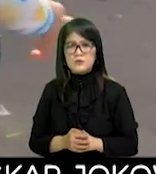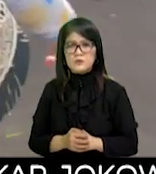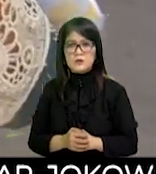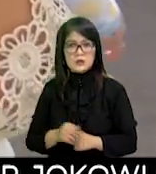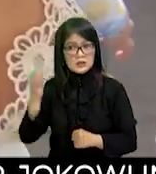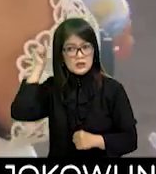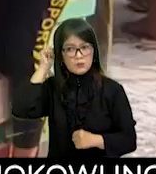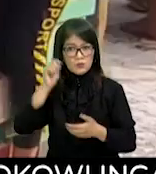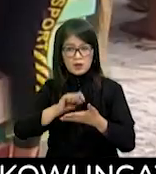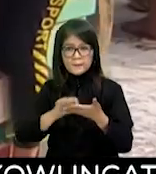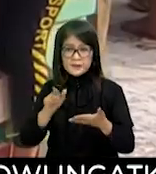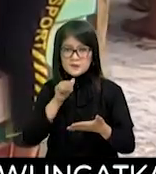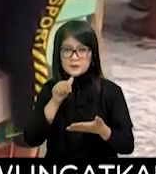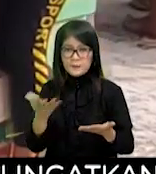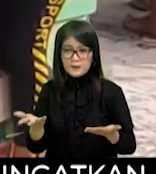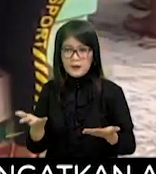Bu Misnali.